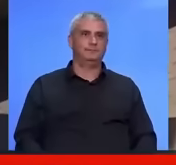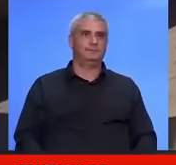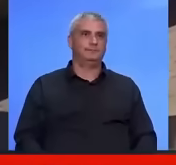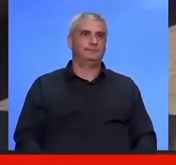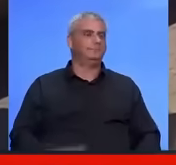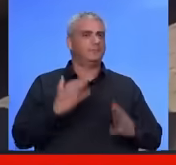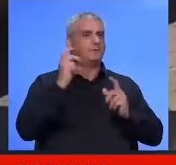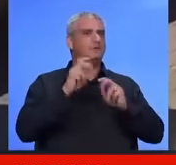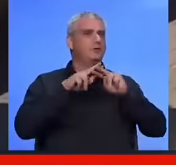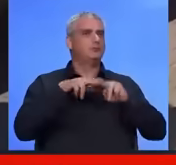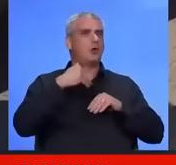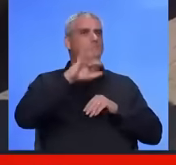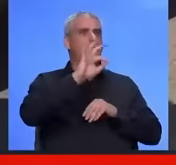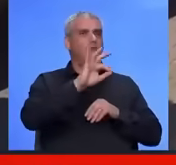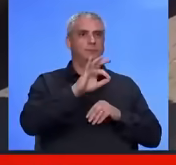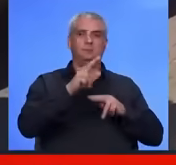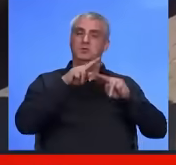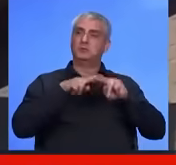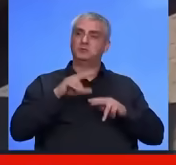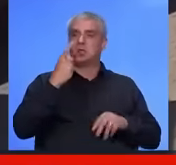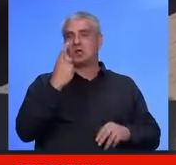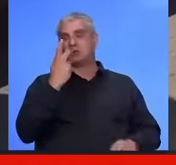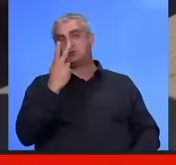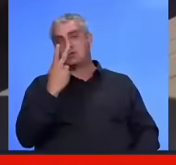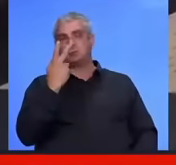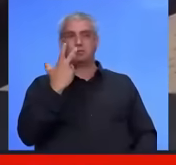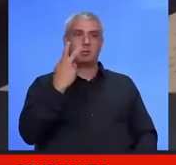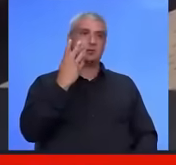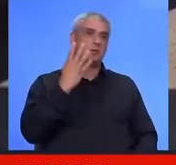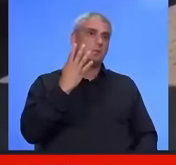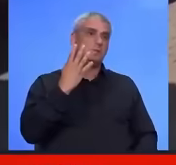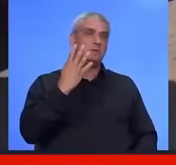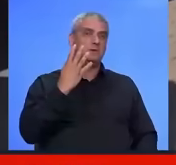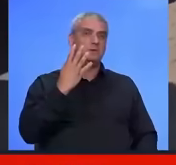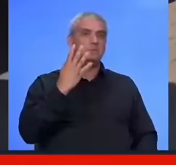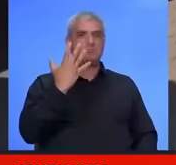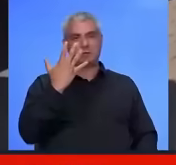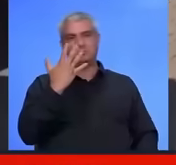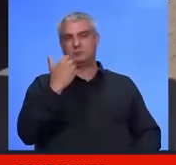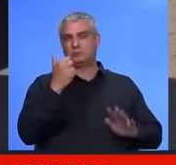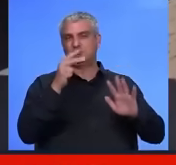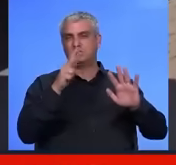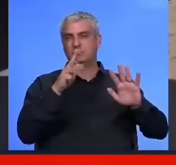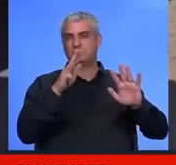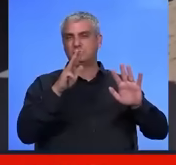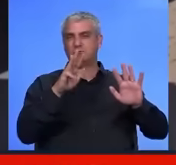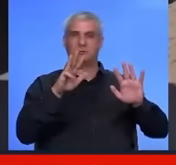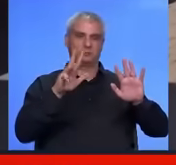יוסי, כמה אנשים נשארו ברחוב שלך? נשארו 1, 2, 3, 4, 5, 6, 7,